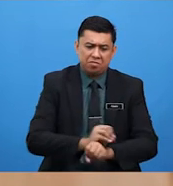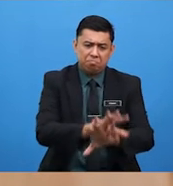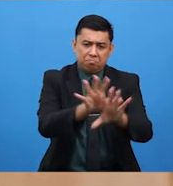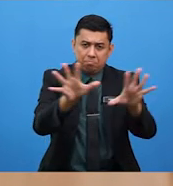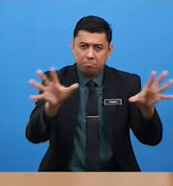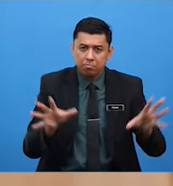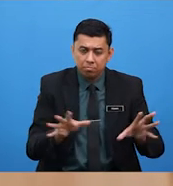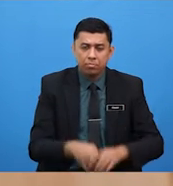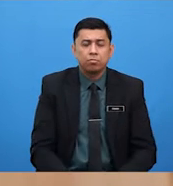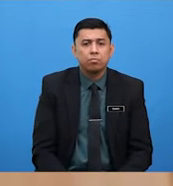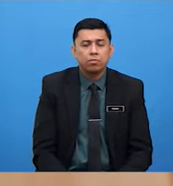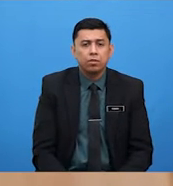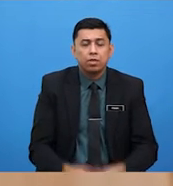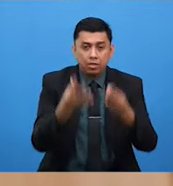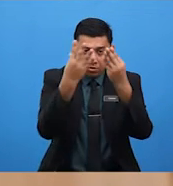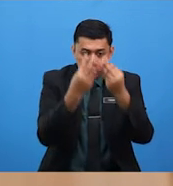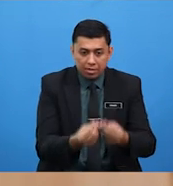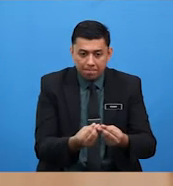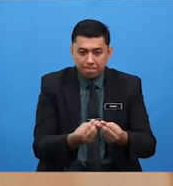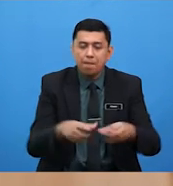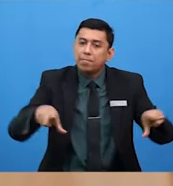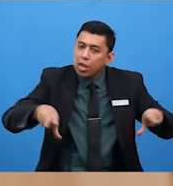boleh katakan bahawa resapan telah berlaku.